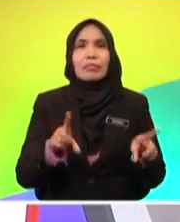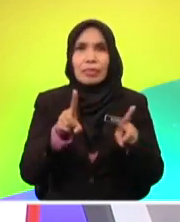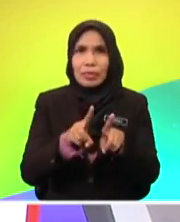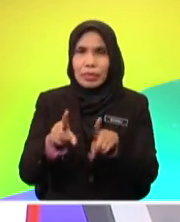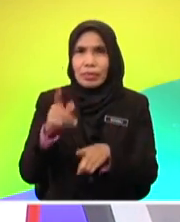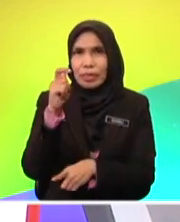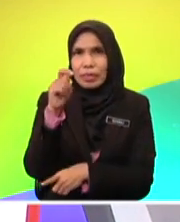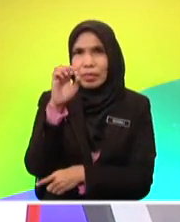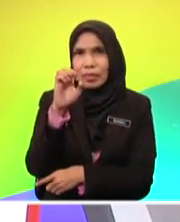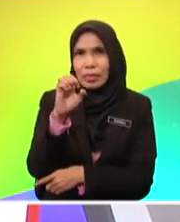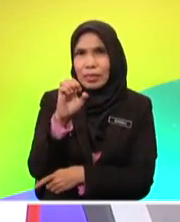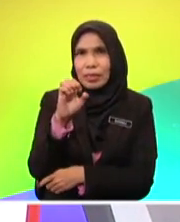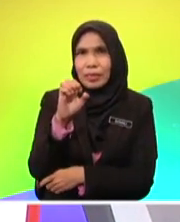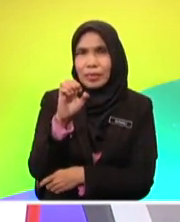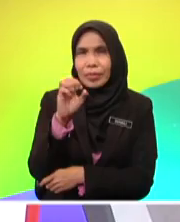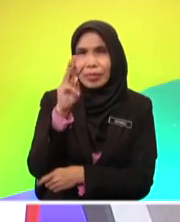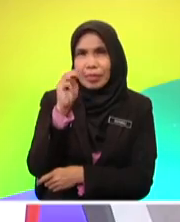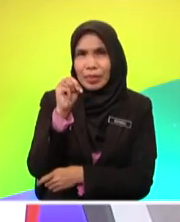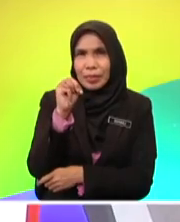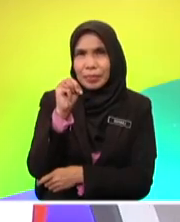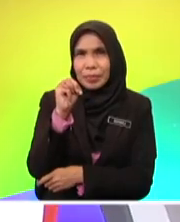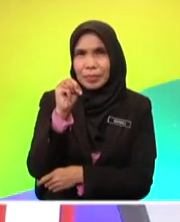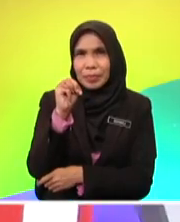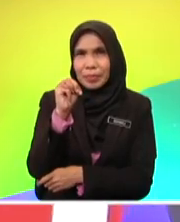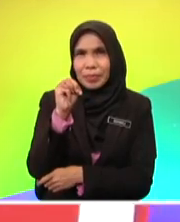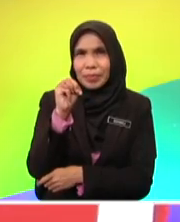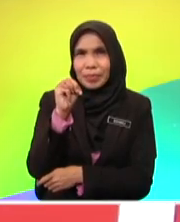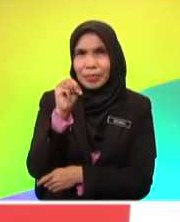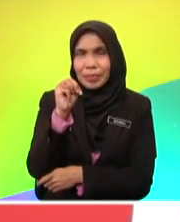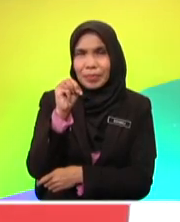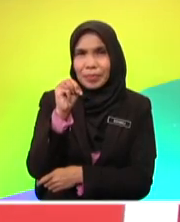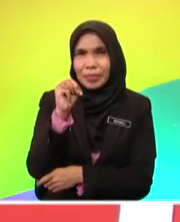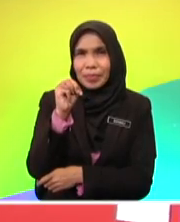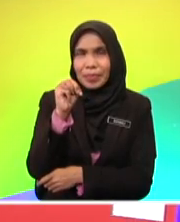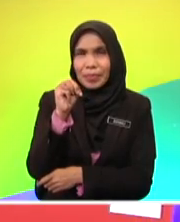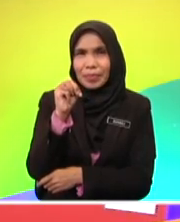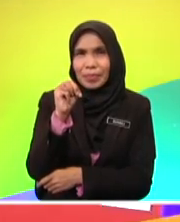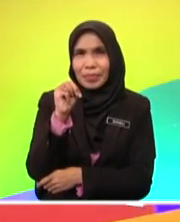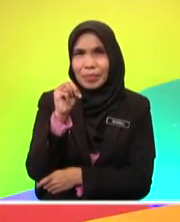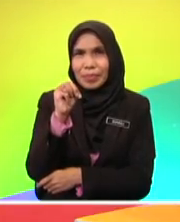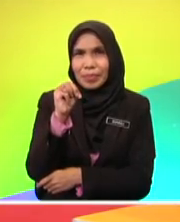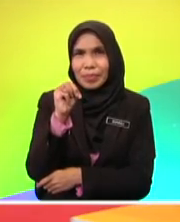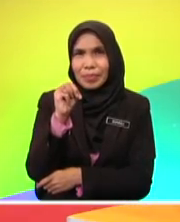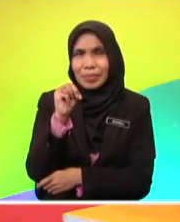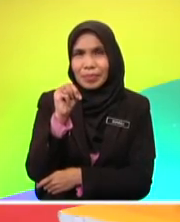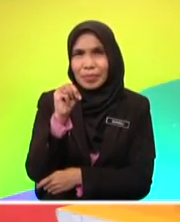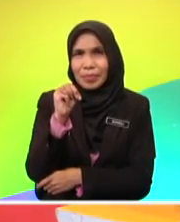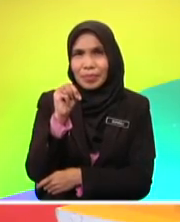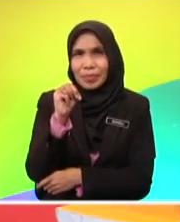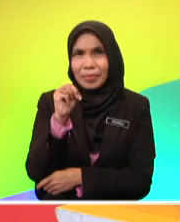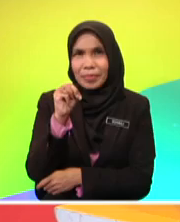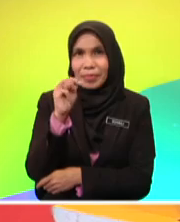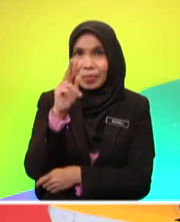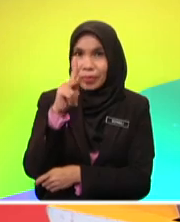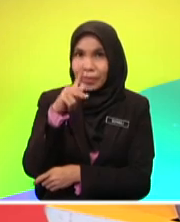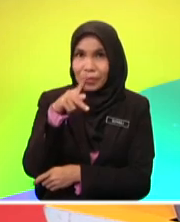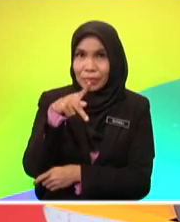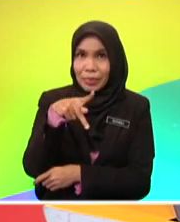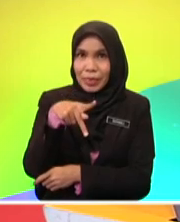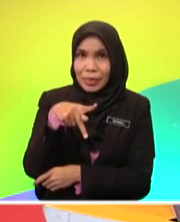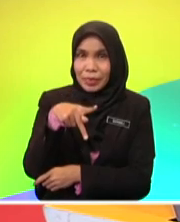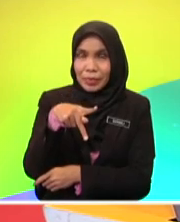E, M, M. Lagi. Kita ada huruf P,